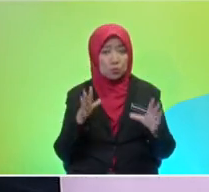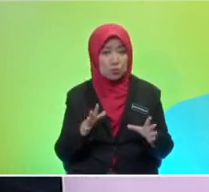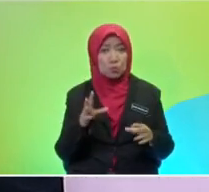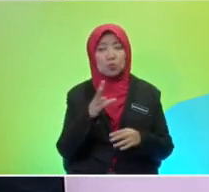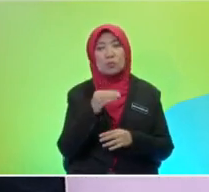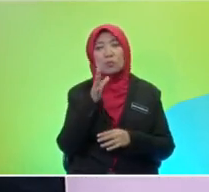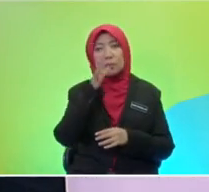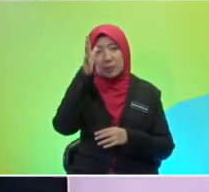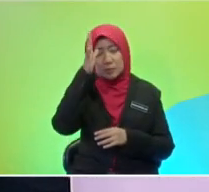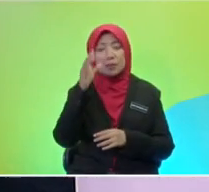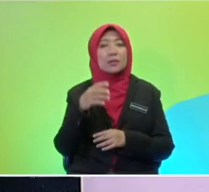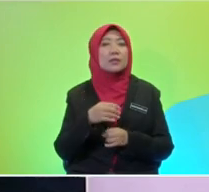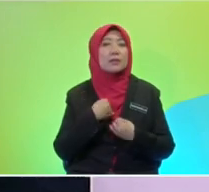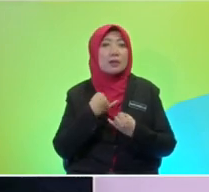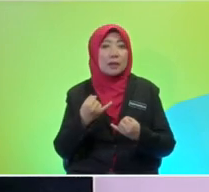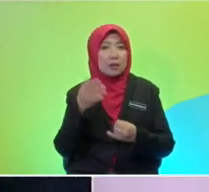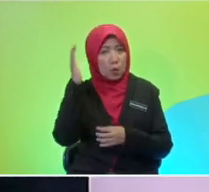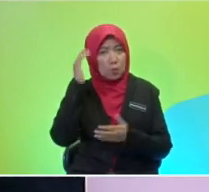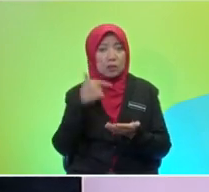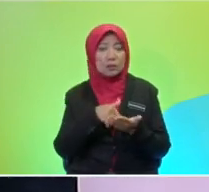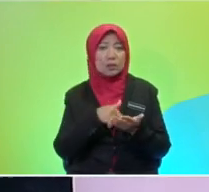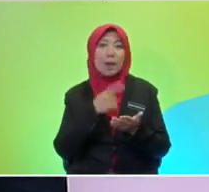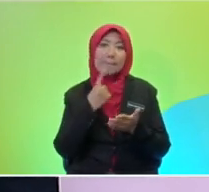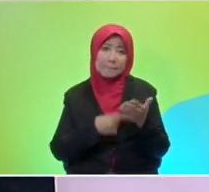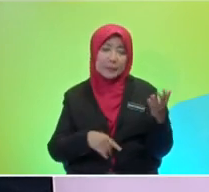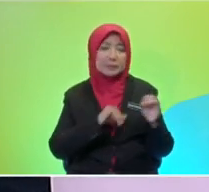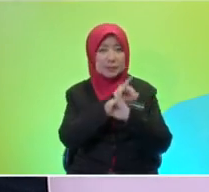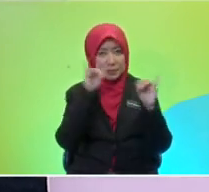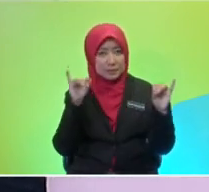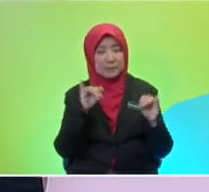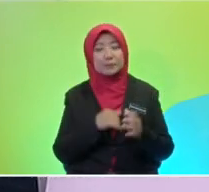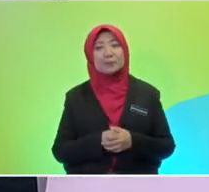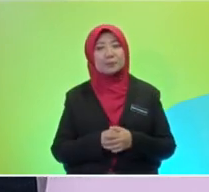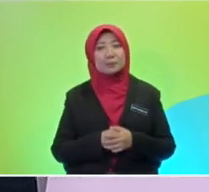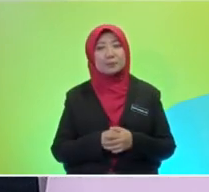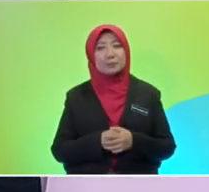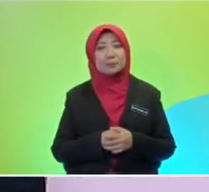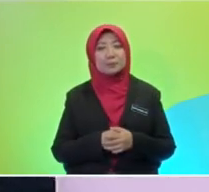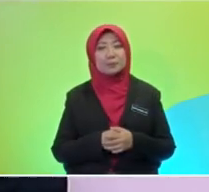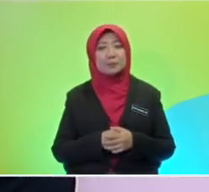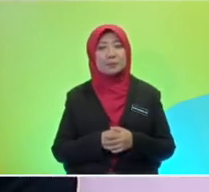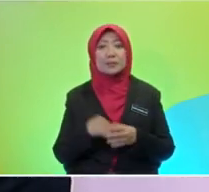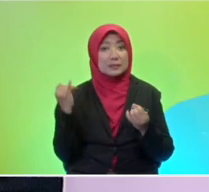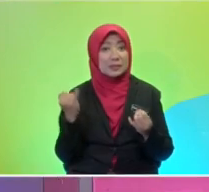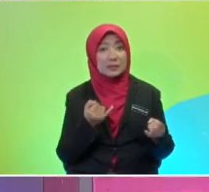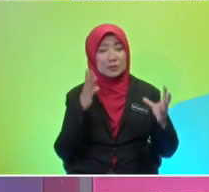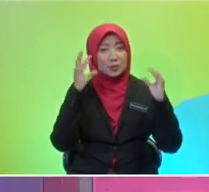mendengarkan lagi apakah penjelasan yang bakal diberikan oleh Cu nurisan